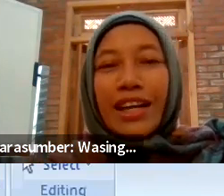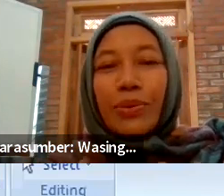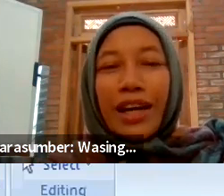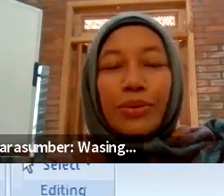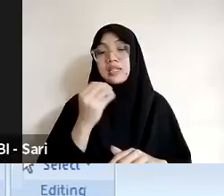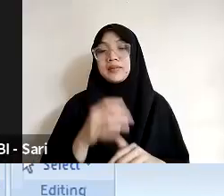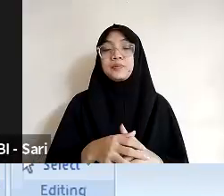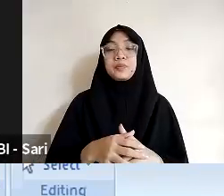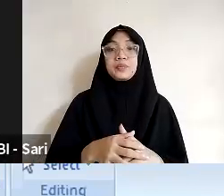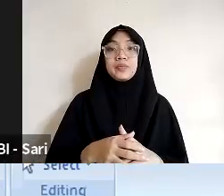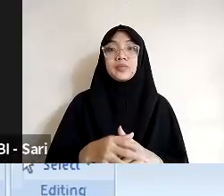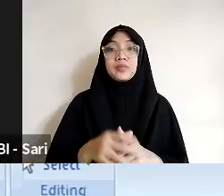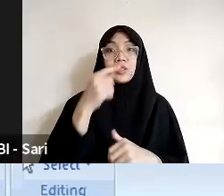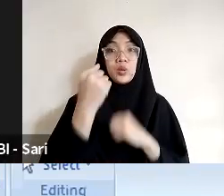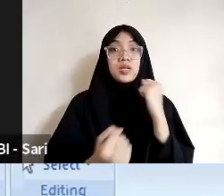juga dilakukan untuk